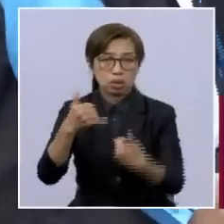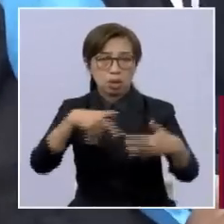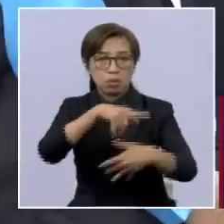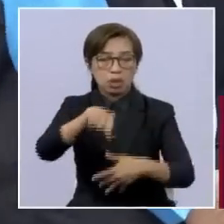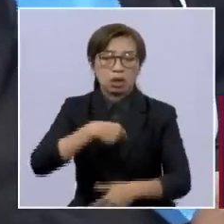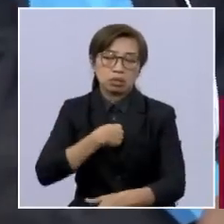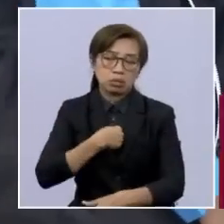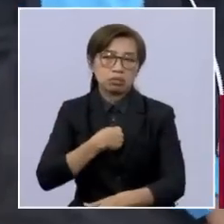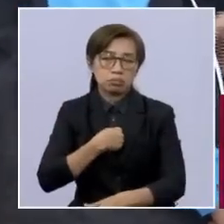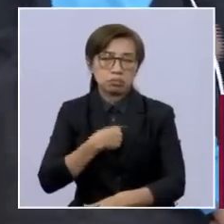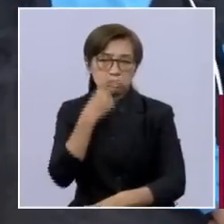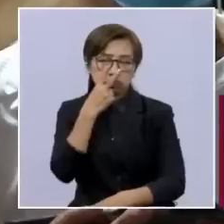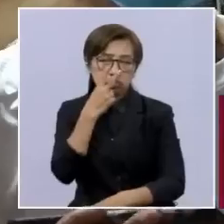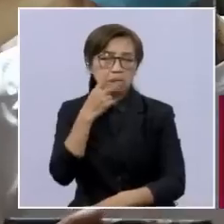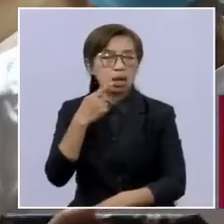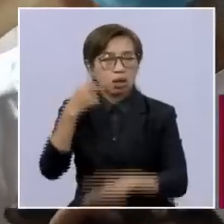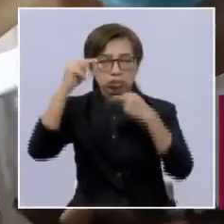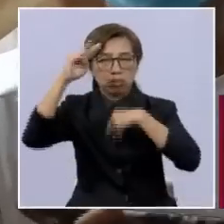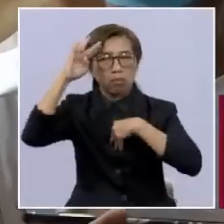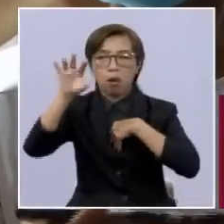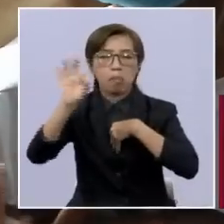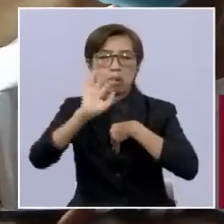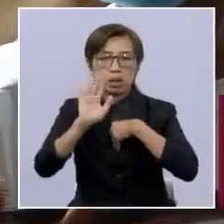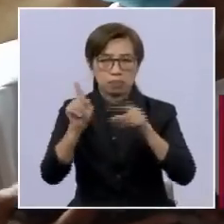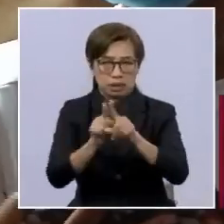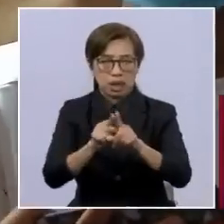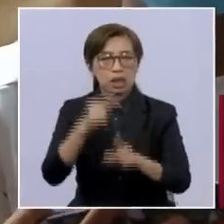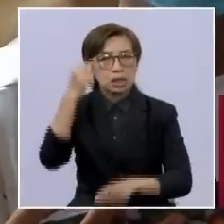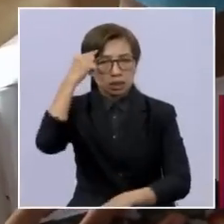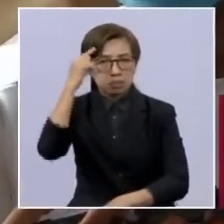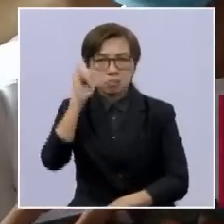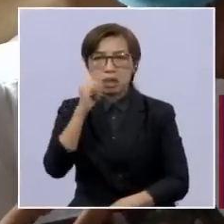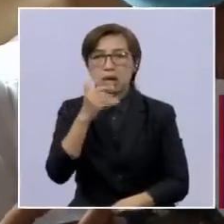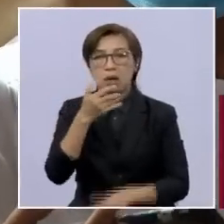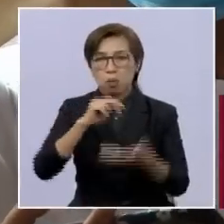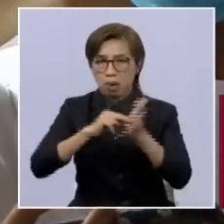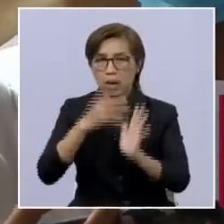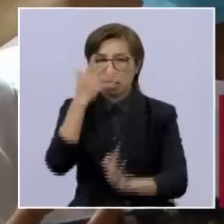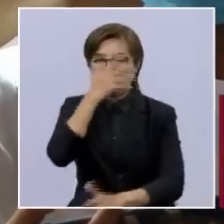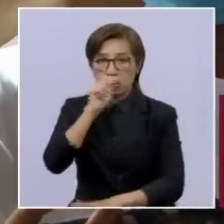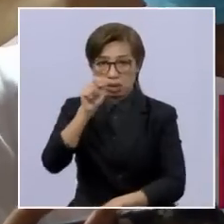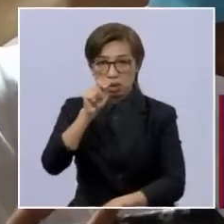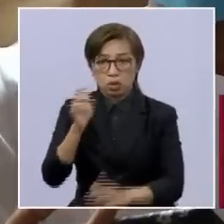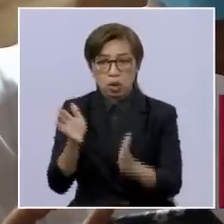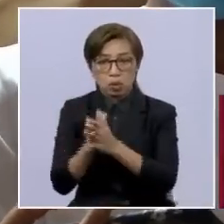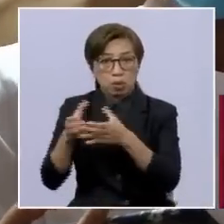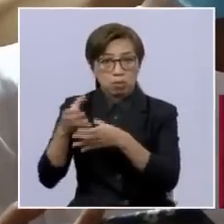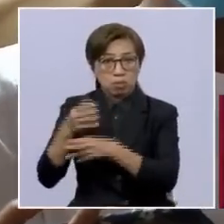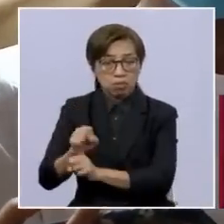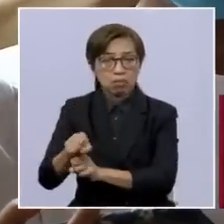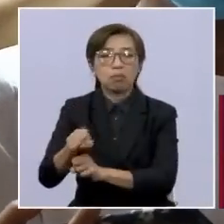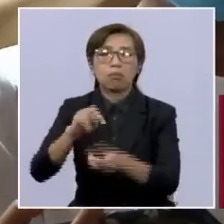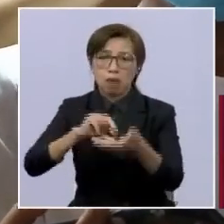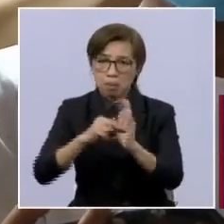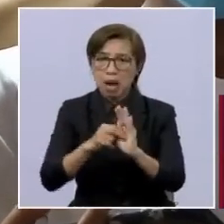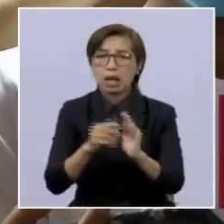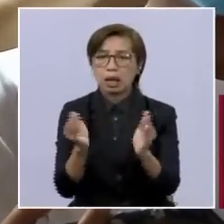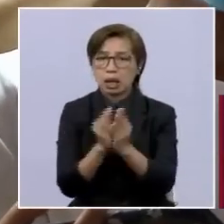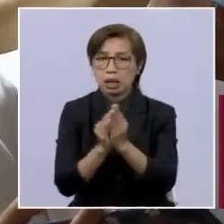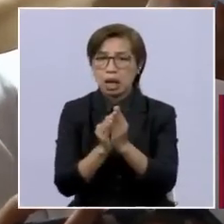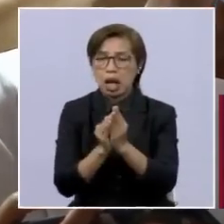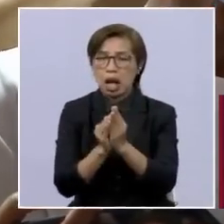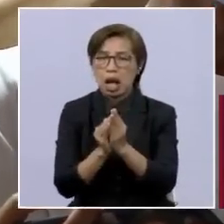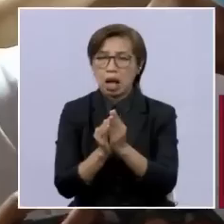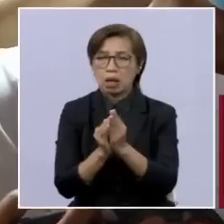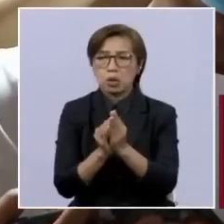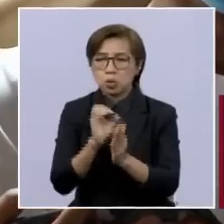งไม่เลือกพลเอกประยุทธ์ดังนั้นการที่คุณอภิสิทธิ์กลับมาจึงไม่ได้เป็นผลเสียหายต่อคะแนนของประชาธิปัตย์แล้วอาจจะช่วยเพิ่มคะแน